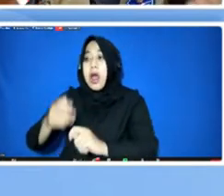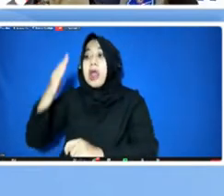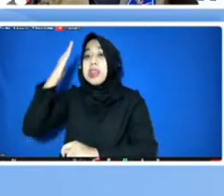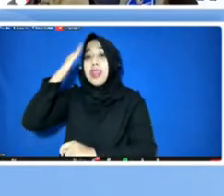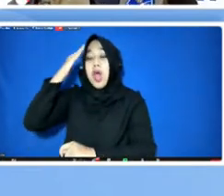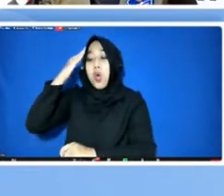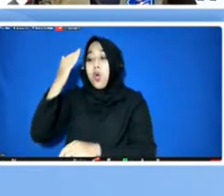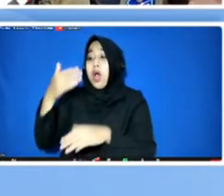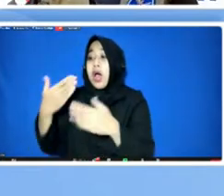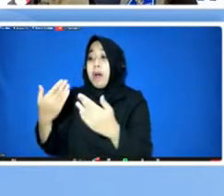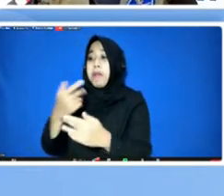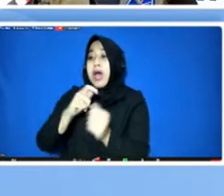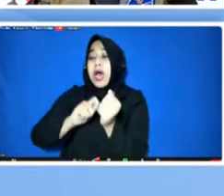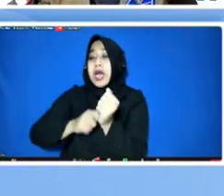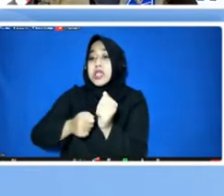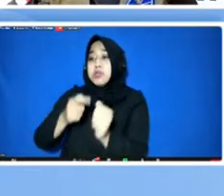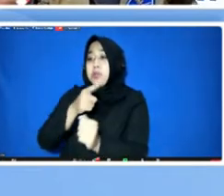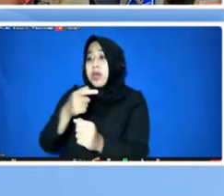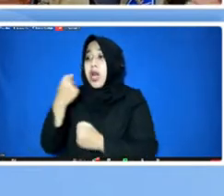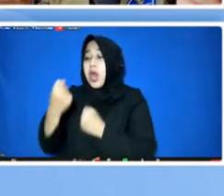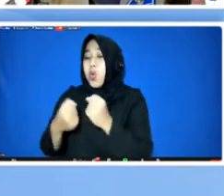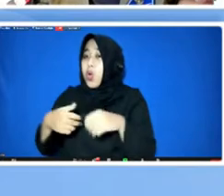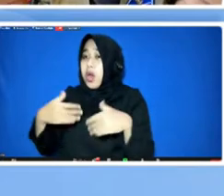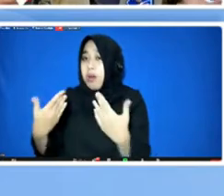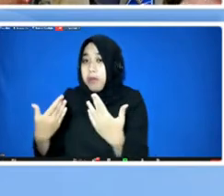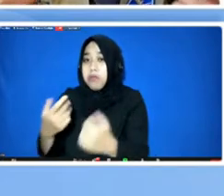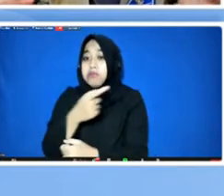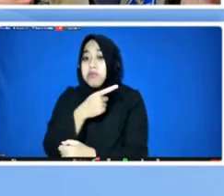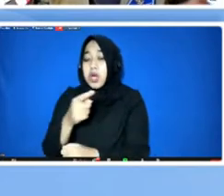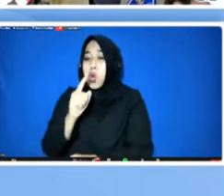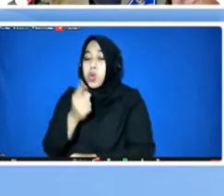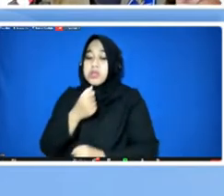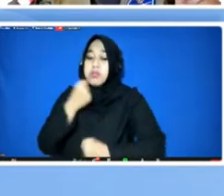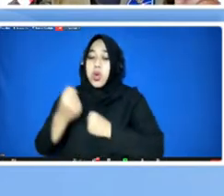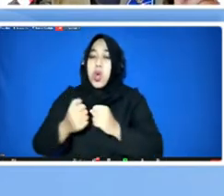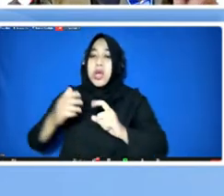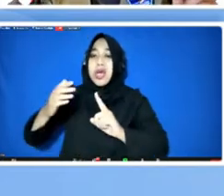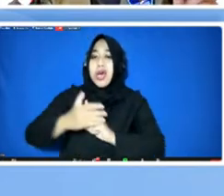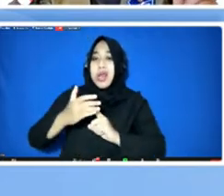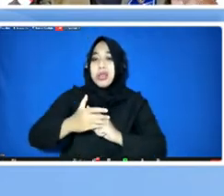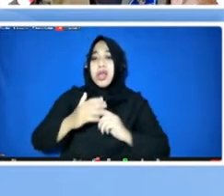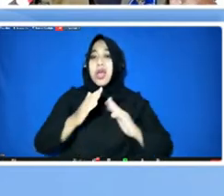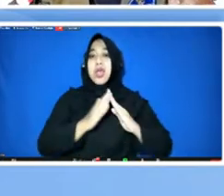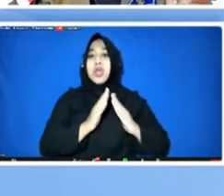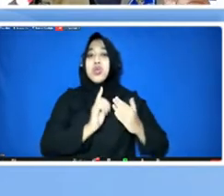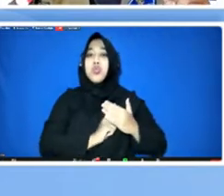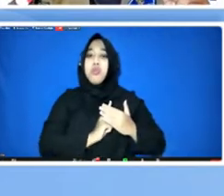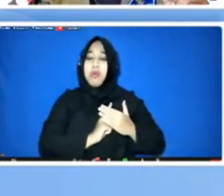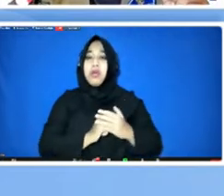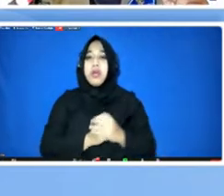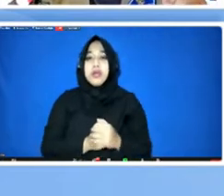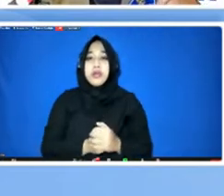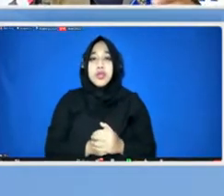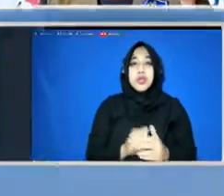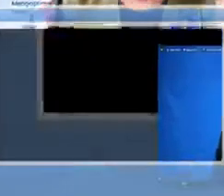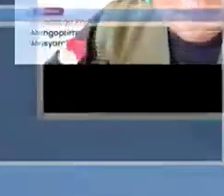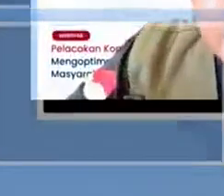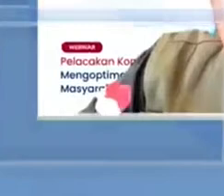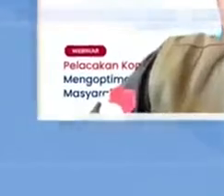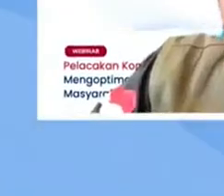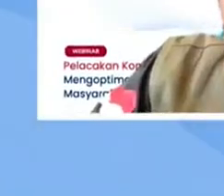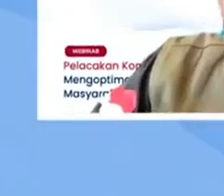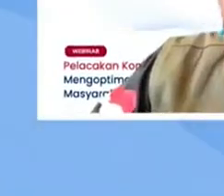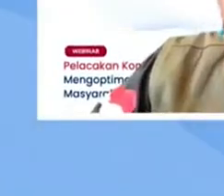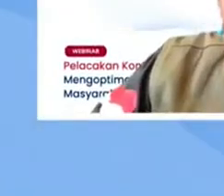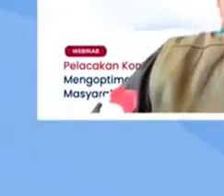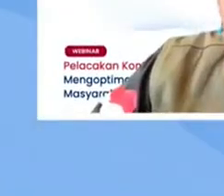harus mereka lakukan. Mereka tahu kalau mereka harus melakukan karantina atau isolasi mandiri. Demikian. Satu